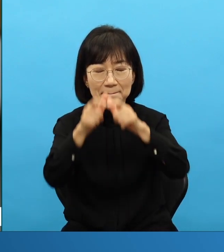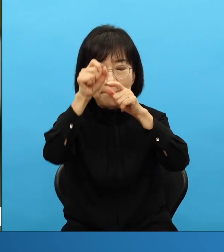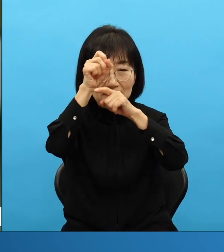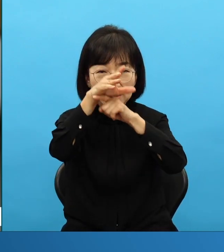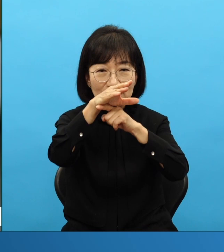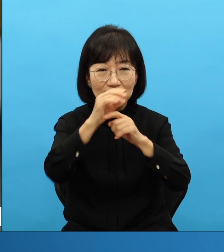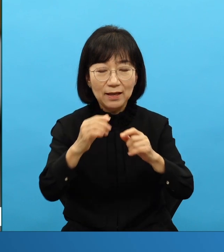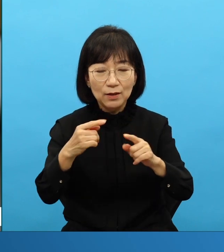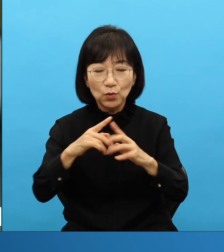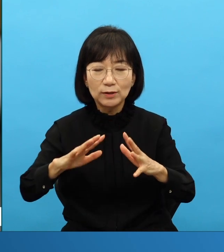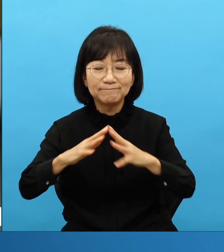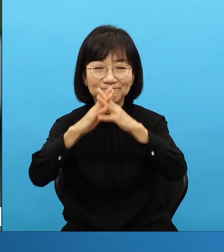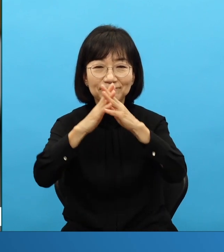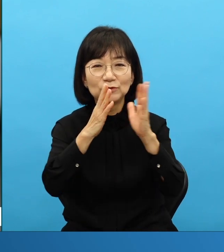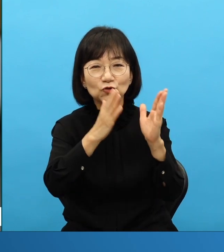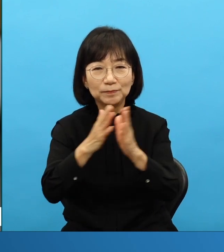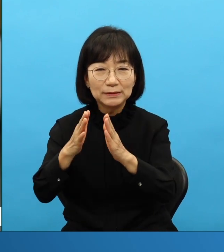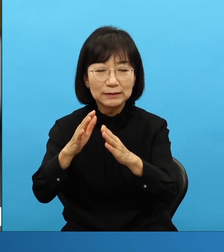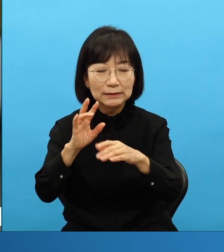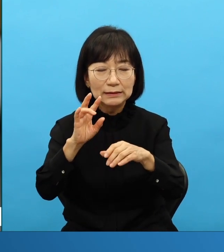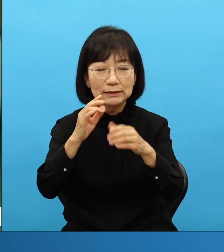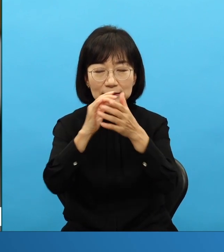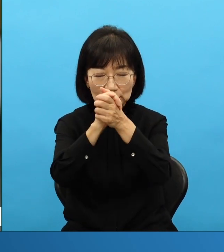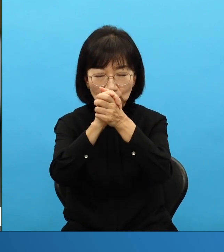기도로 24 해야 한다고 강조했습니다.